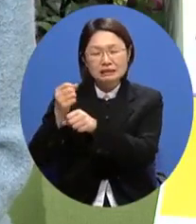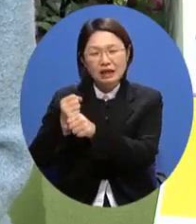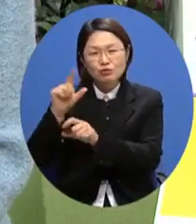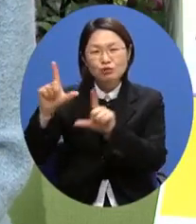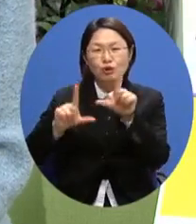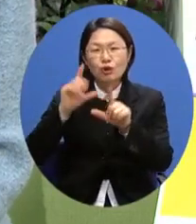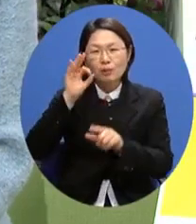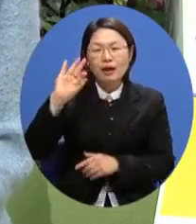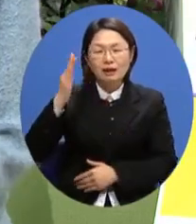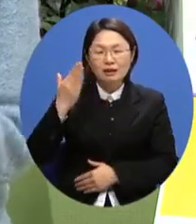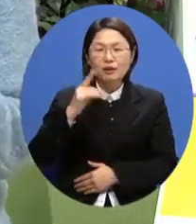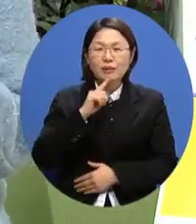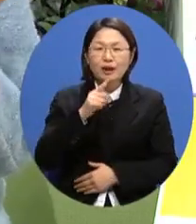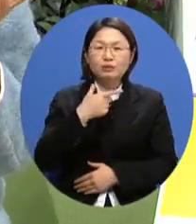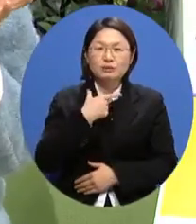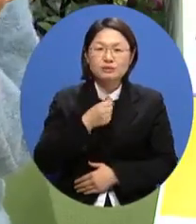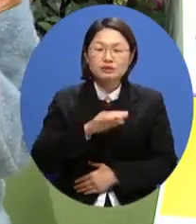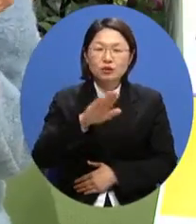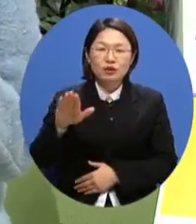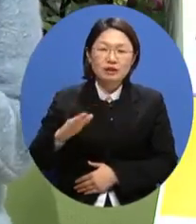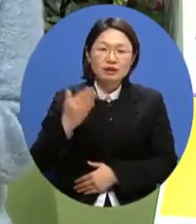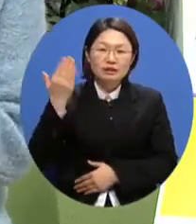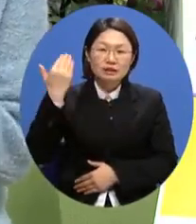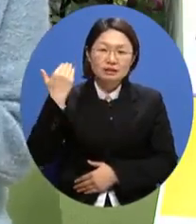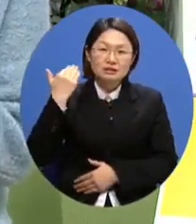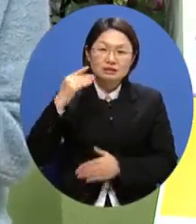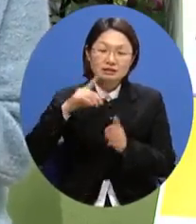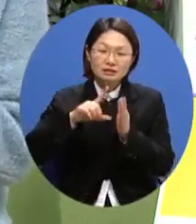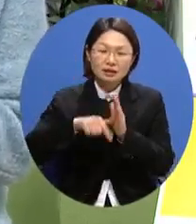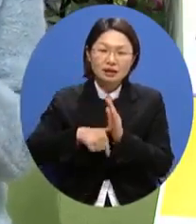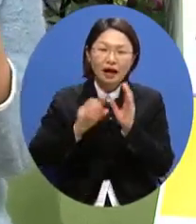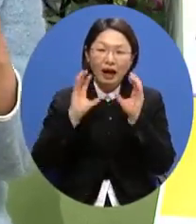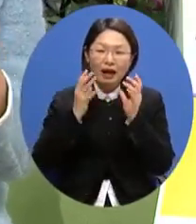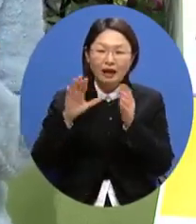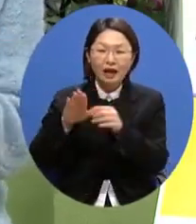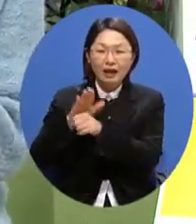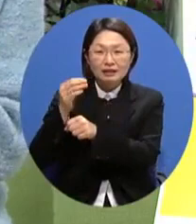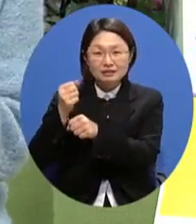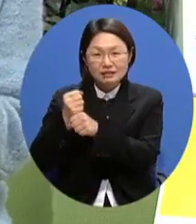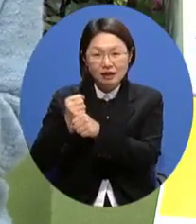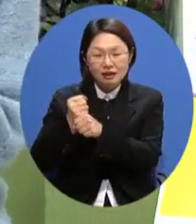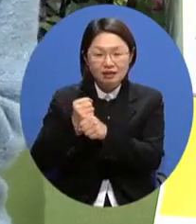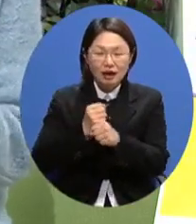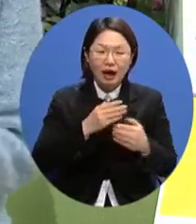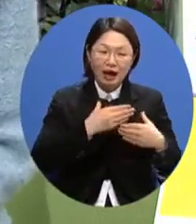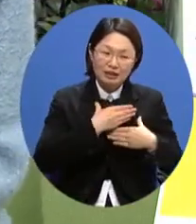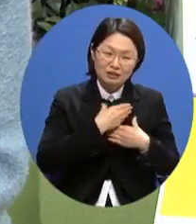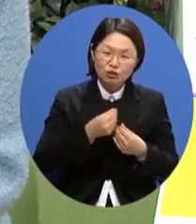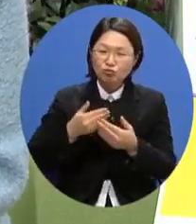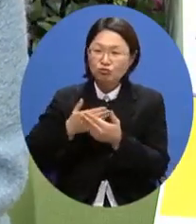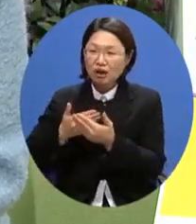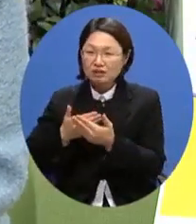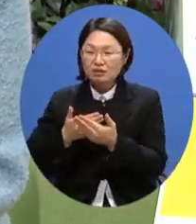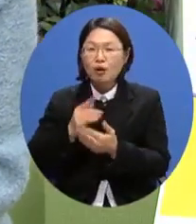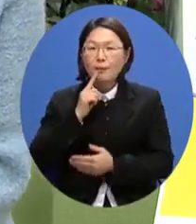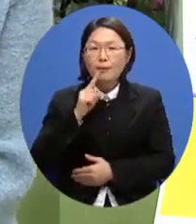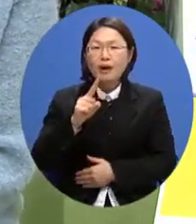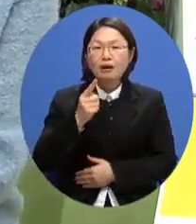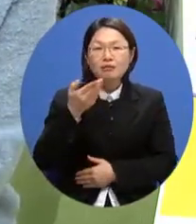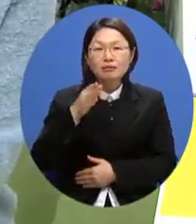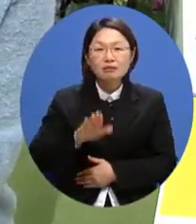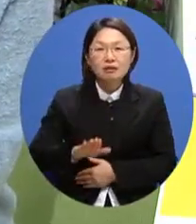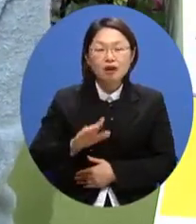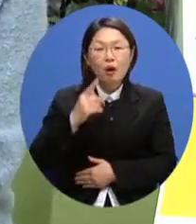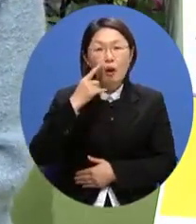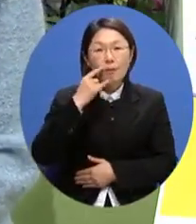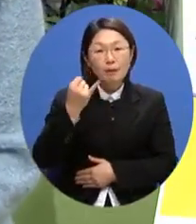싶어요. 아. 저희가 지난 시간에 아이의 애착에 대해서 할 때도 안정 애착, 불안정 애착, 선생님이 여러 가지 유형을 나눠주셨잖아요. 예. 예.